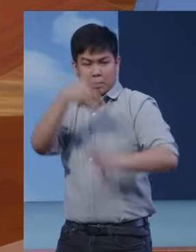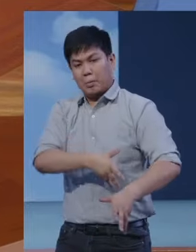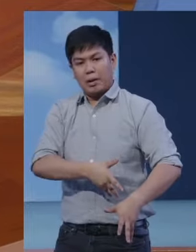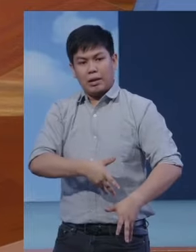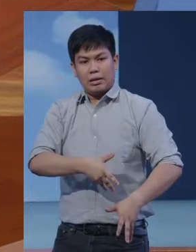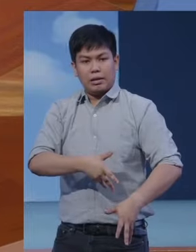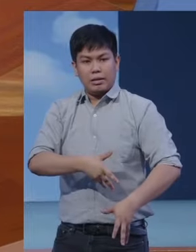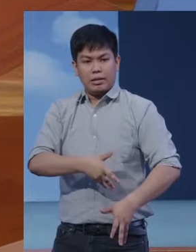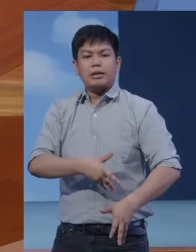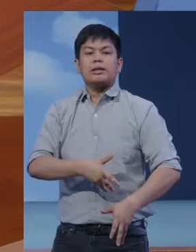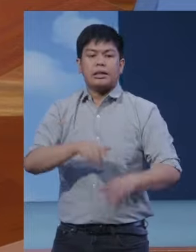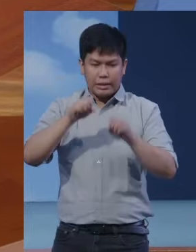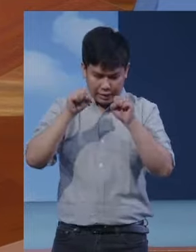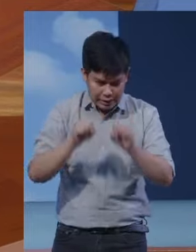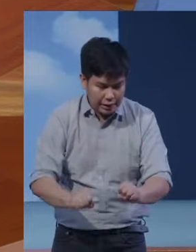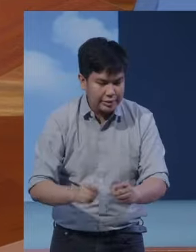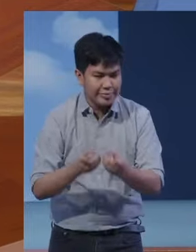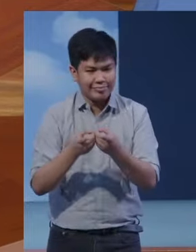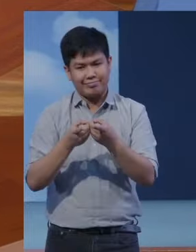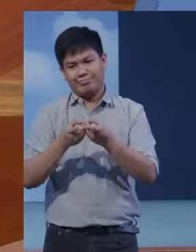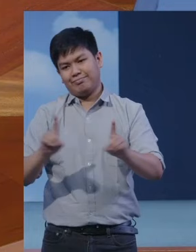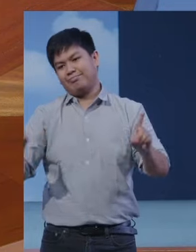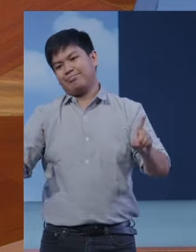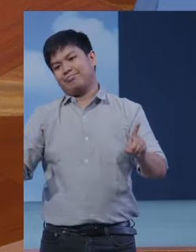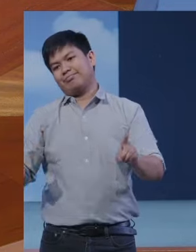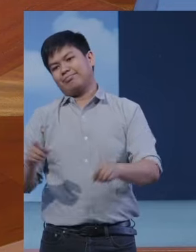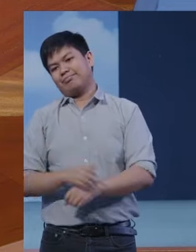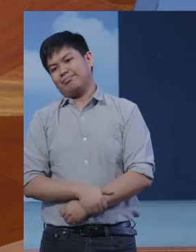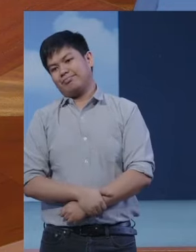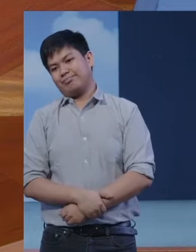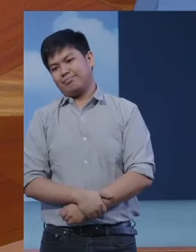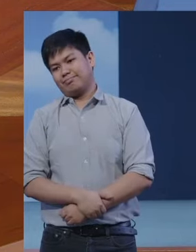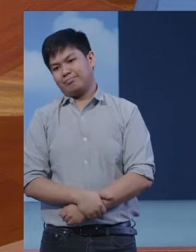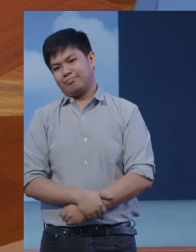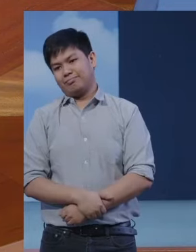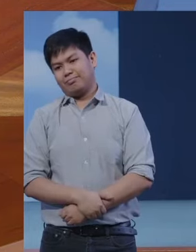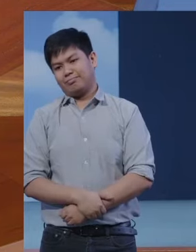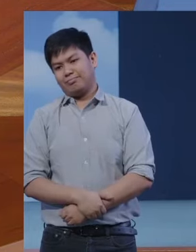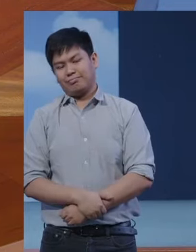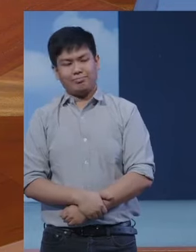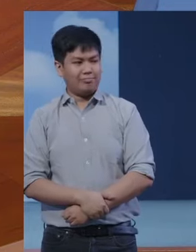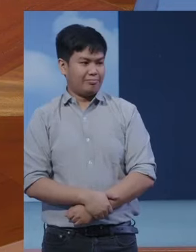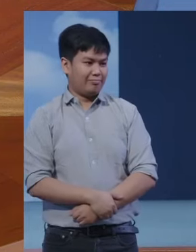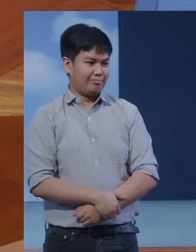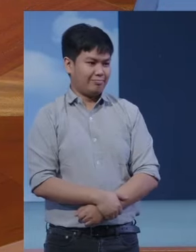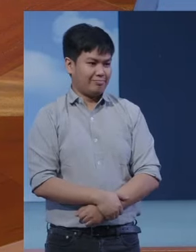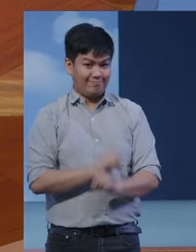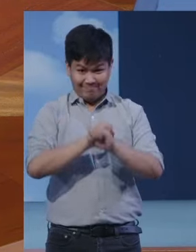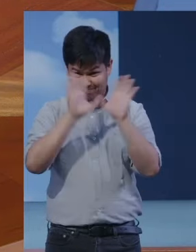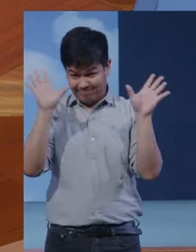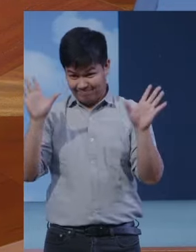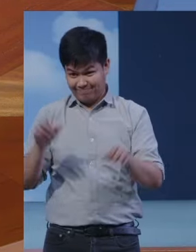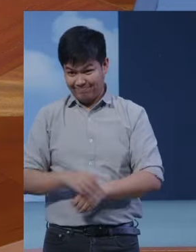paglisan ng isang ang di mananampalataya na